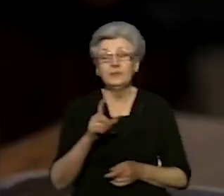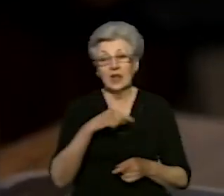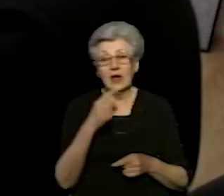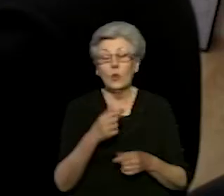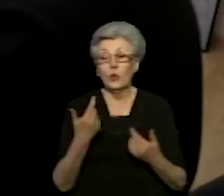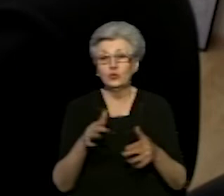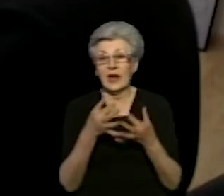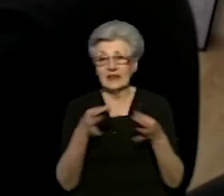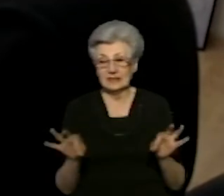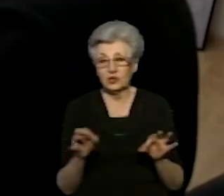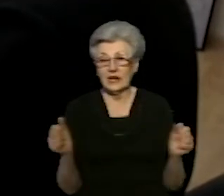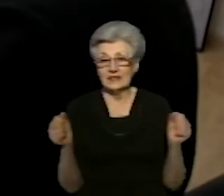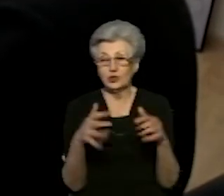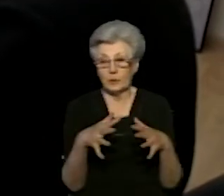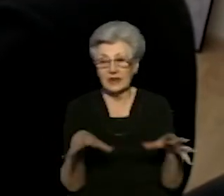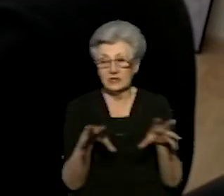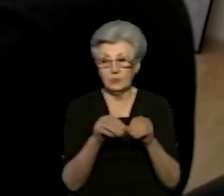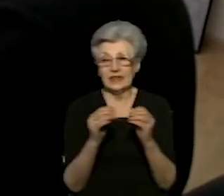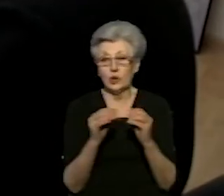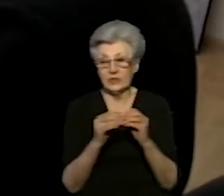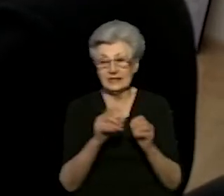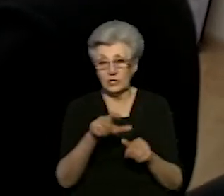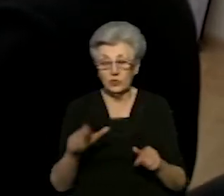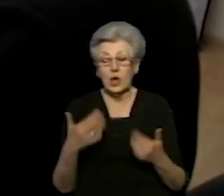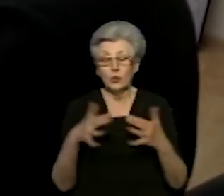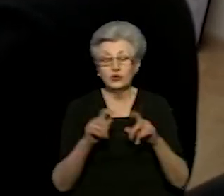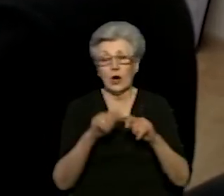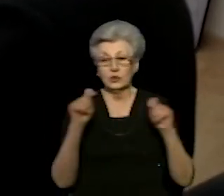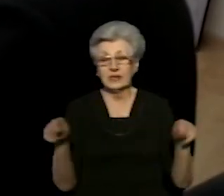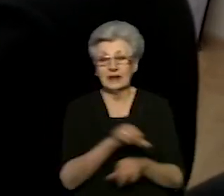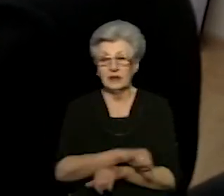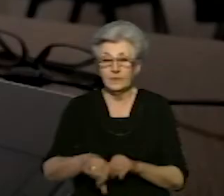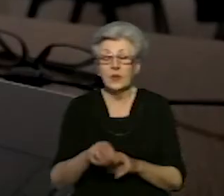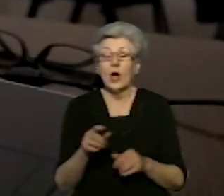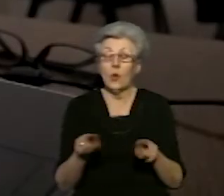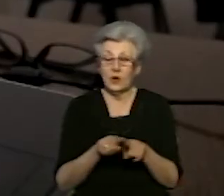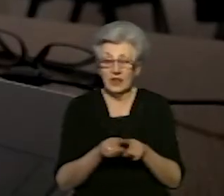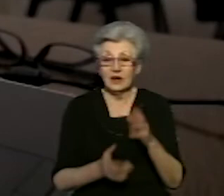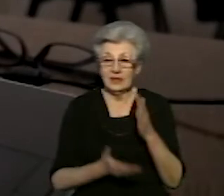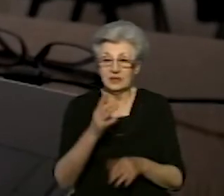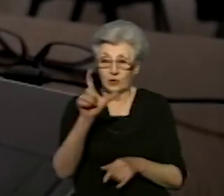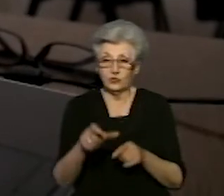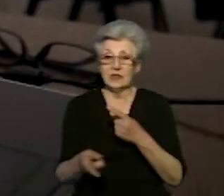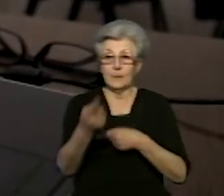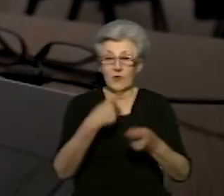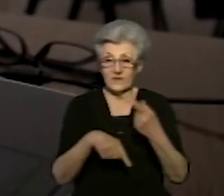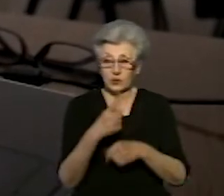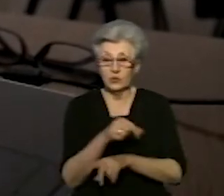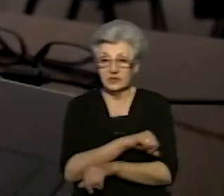разом до 10 людей та відкрили кордони. Однак після повернення за кордону треба зробити тест на COVID-19